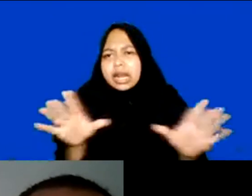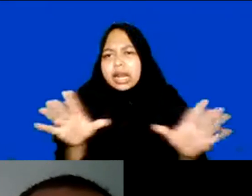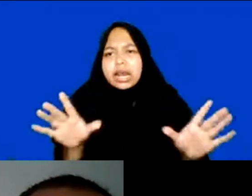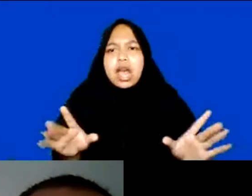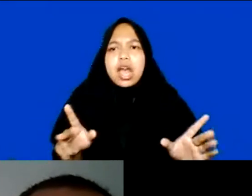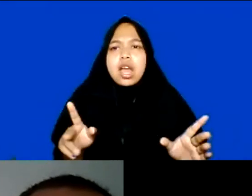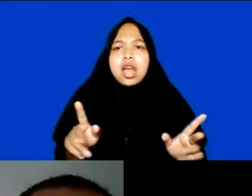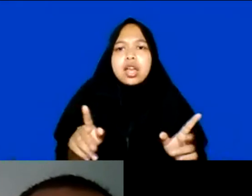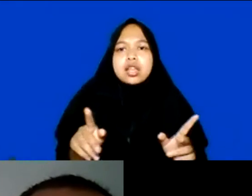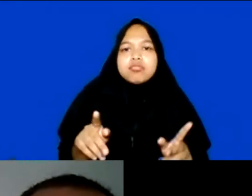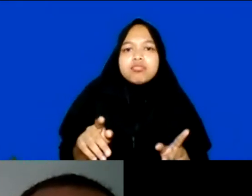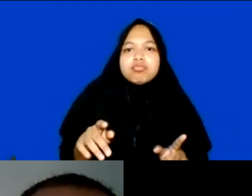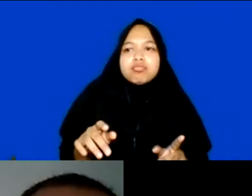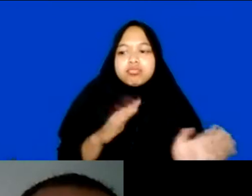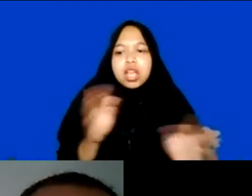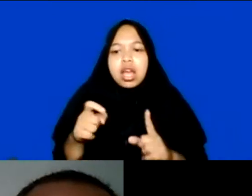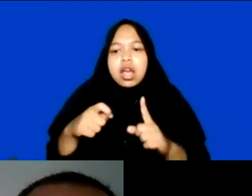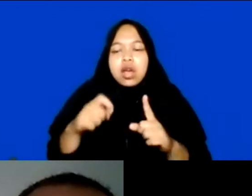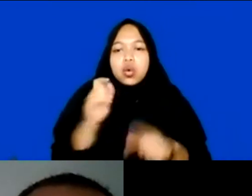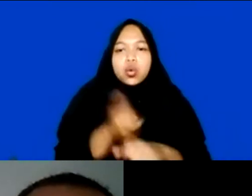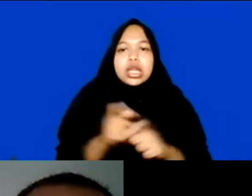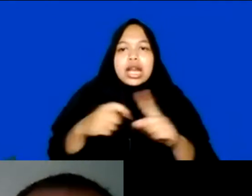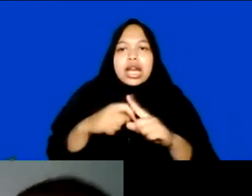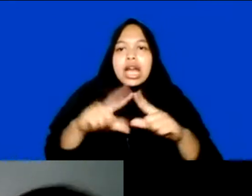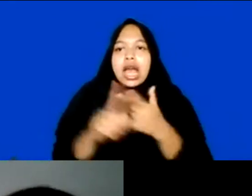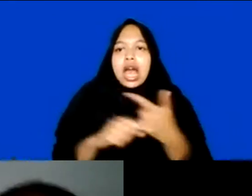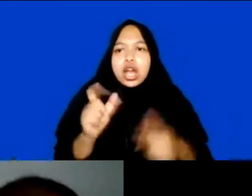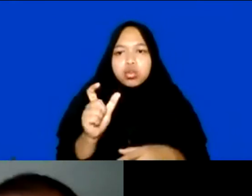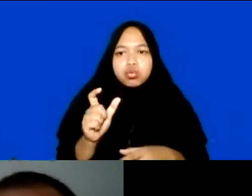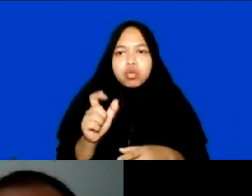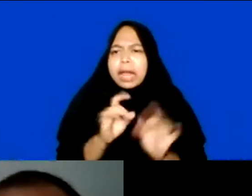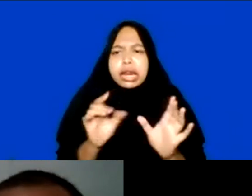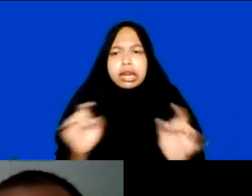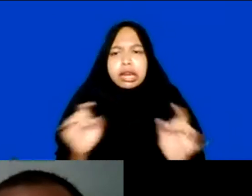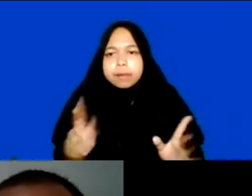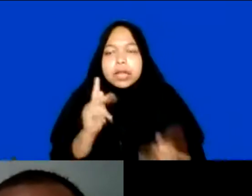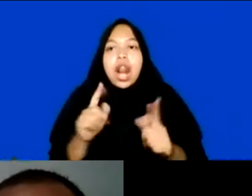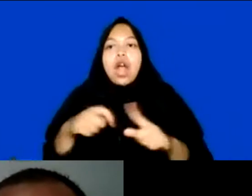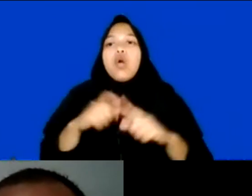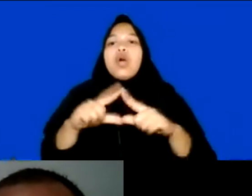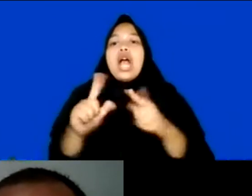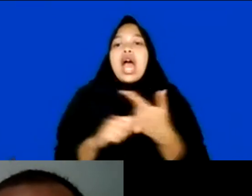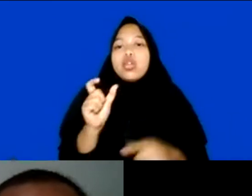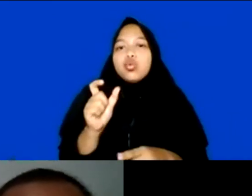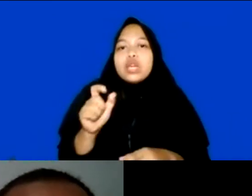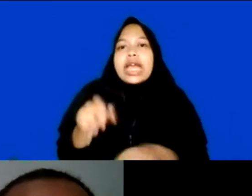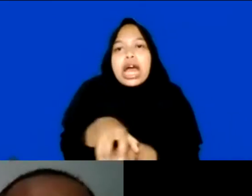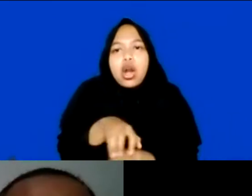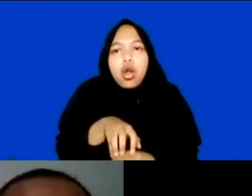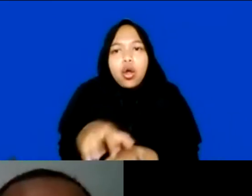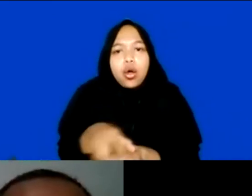maksudnya benar-benar dikerok ya. Kayunya dikerok dan dipukul dikerok gitu kan. Sedangkan